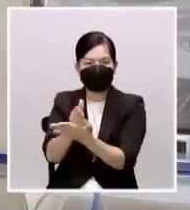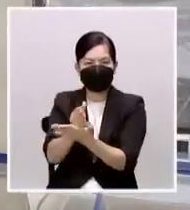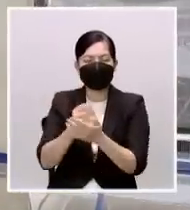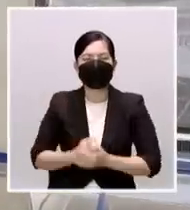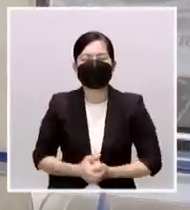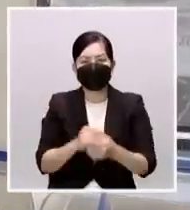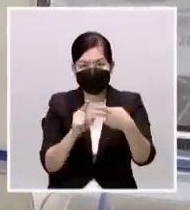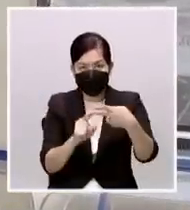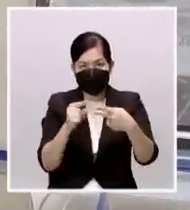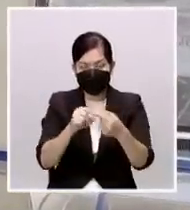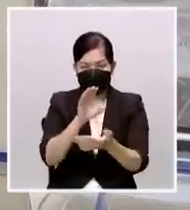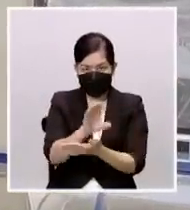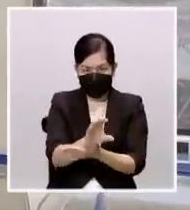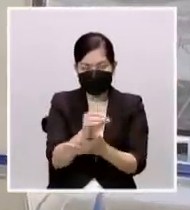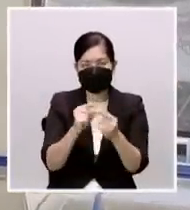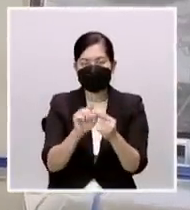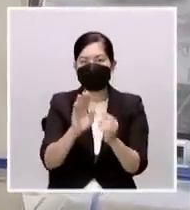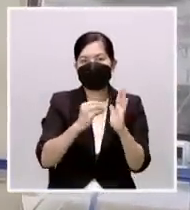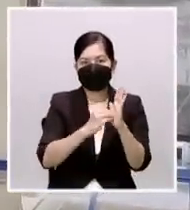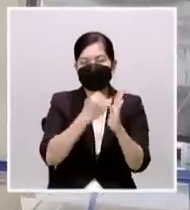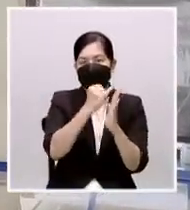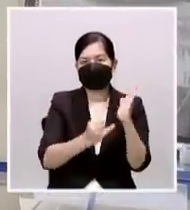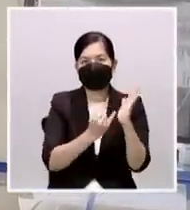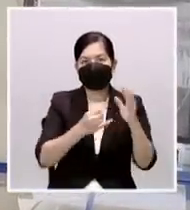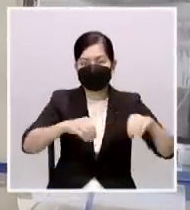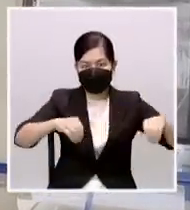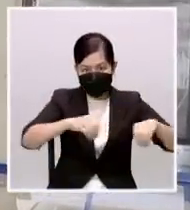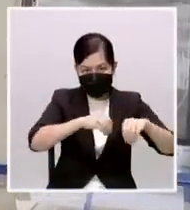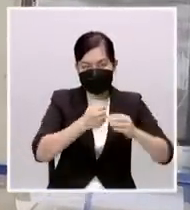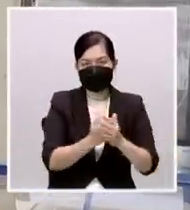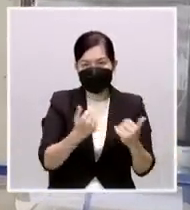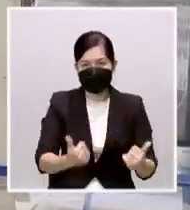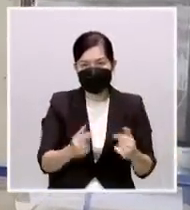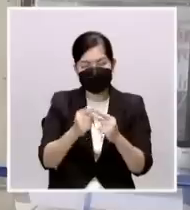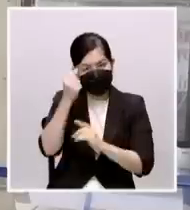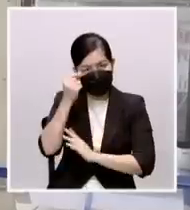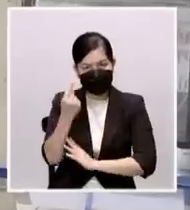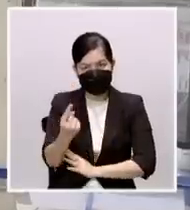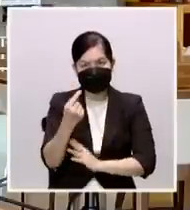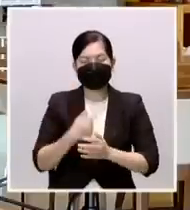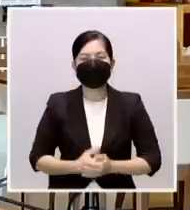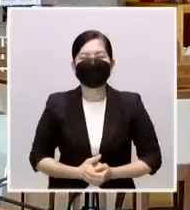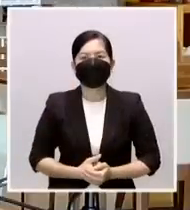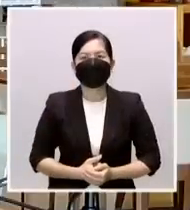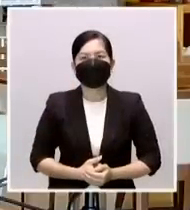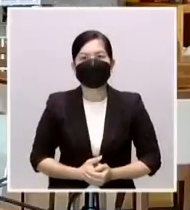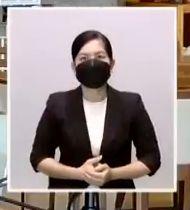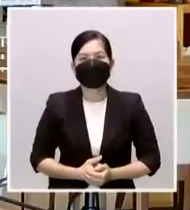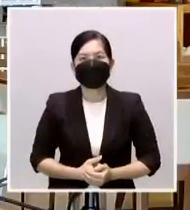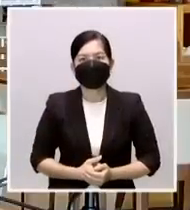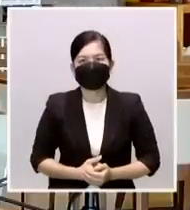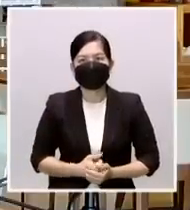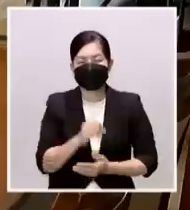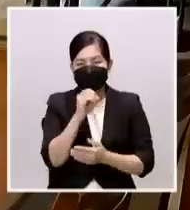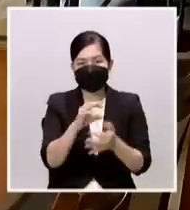ใช้ในกรุงเทพมหานครและปริมณฑลนะครับเริ่มต้นวันนี้เลยนะครับนอกจากนี้ก็ได้ระบุ